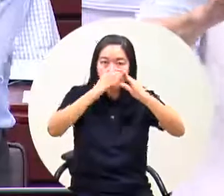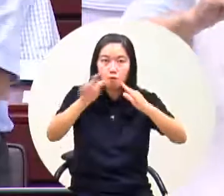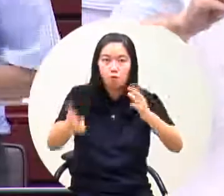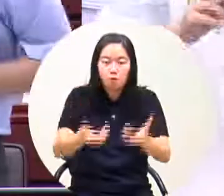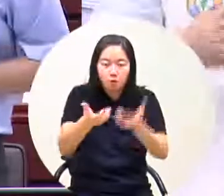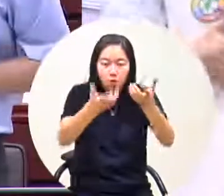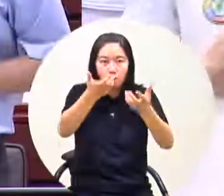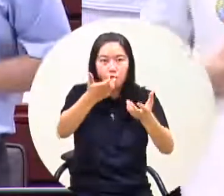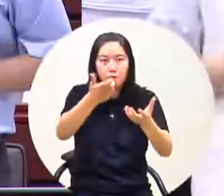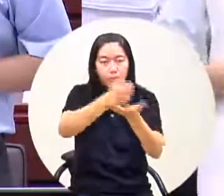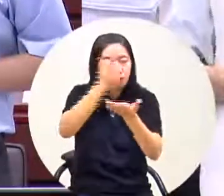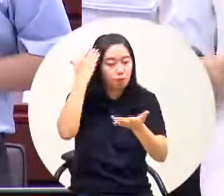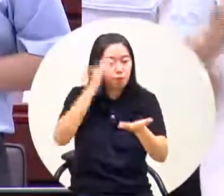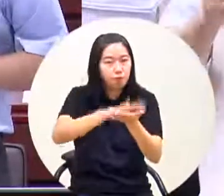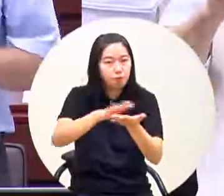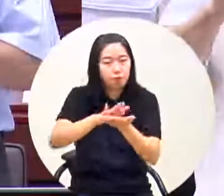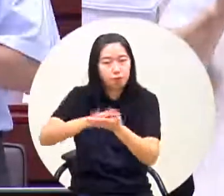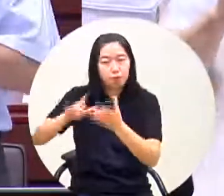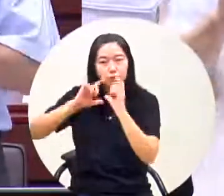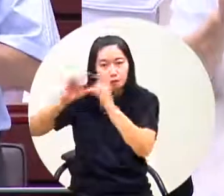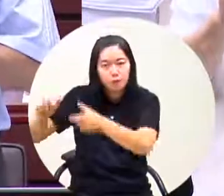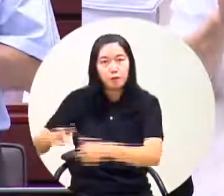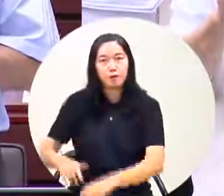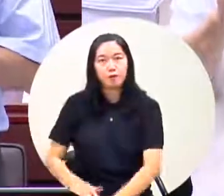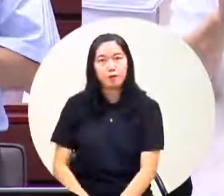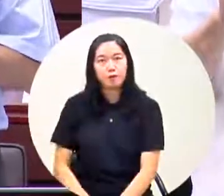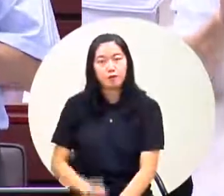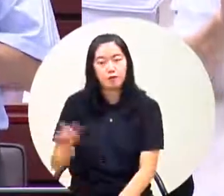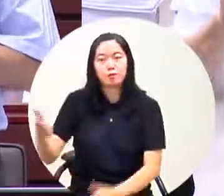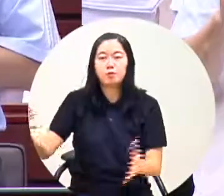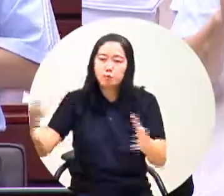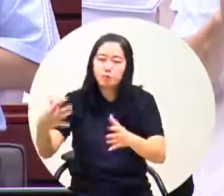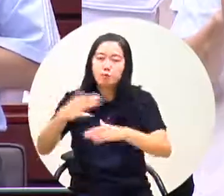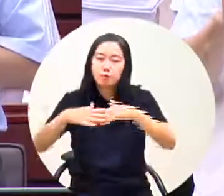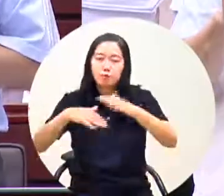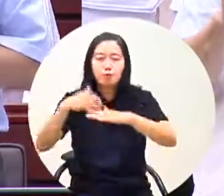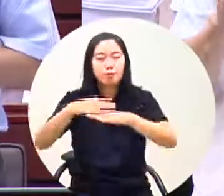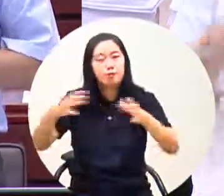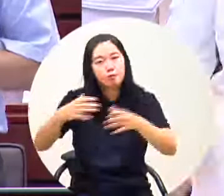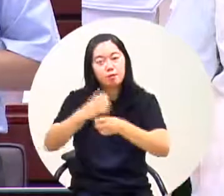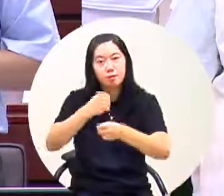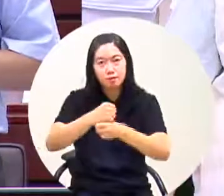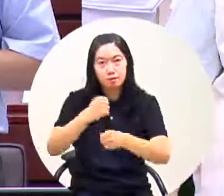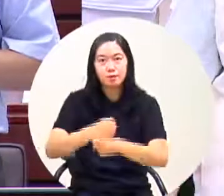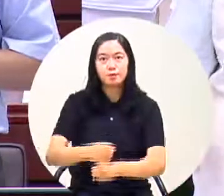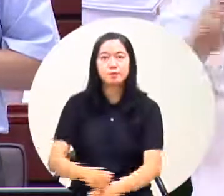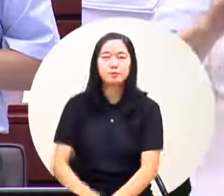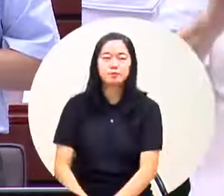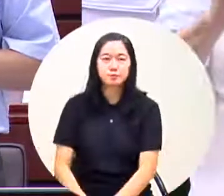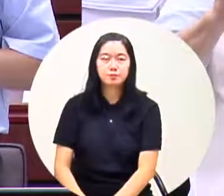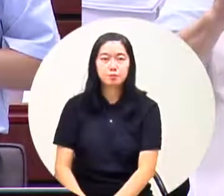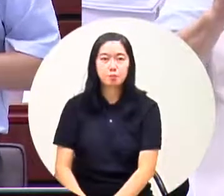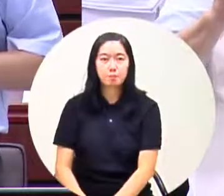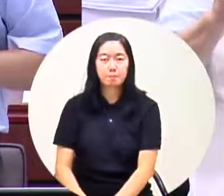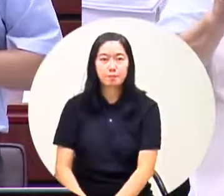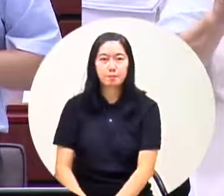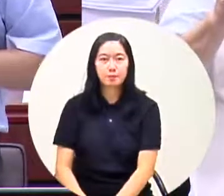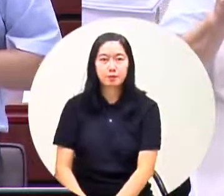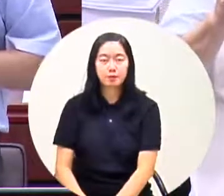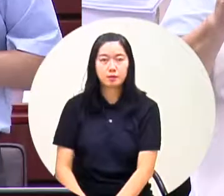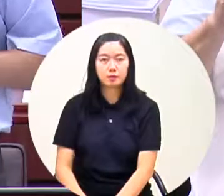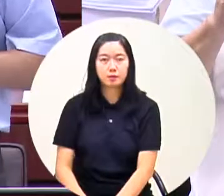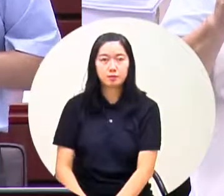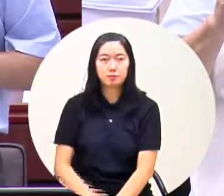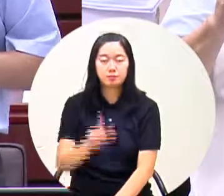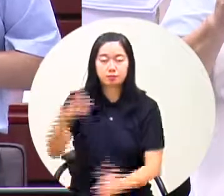做伙处理掉。哦，这是一个互相合作啦，互相的一个 做法。条件交换就